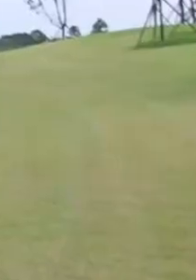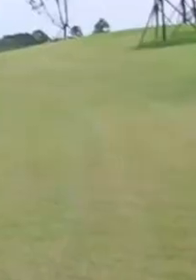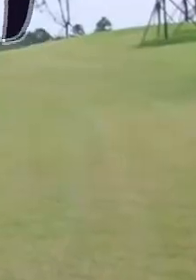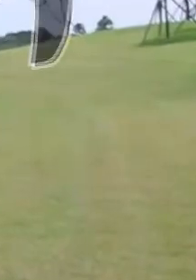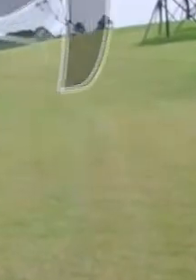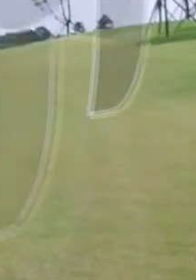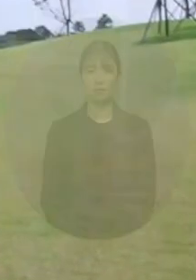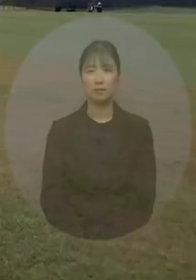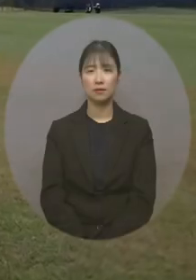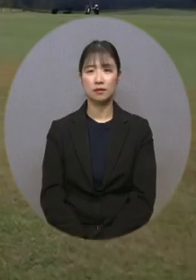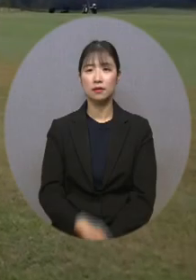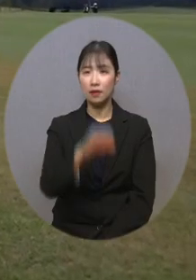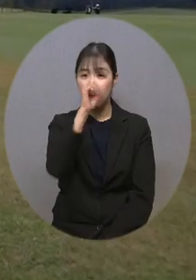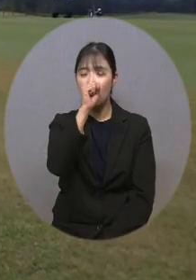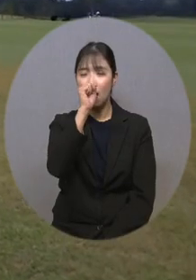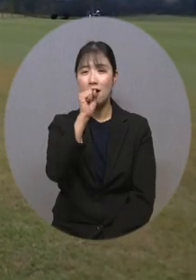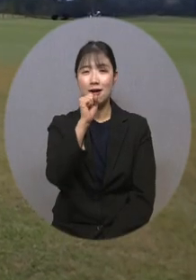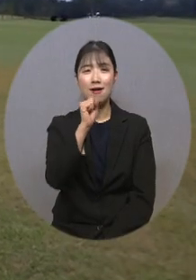좋아, 좋아.